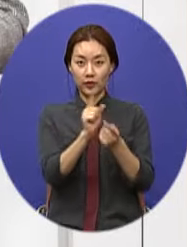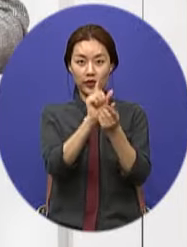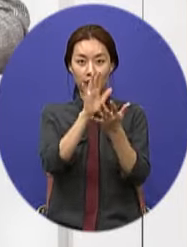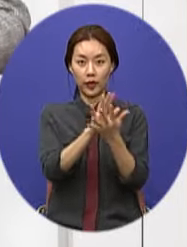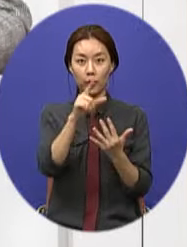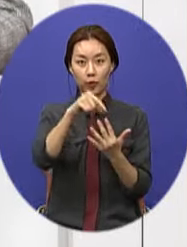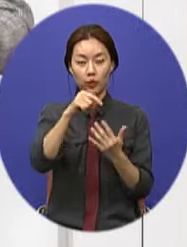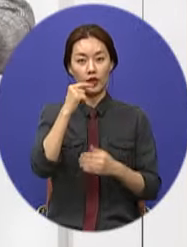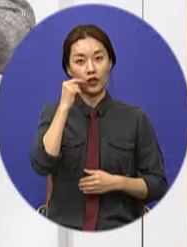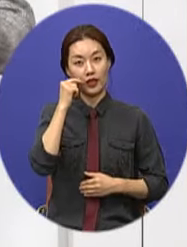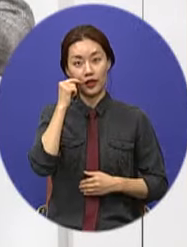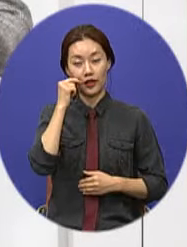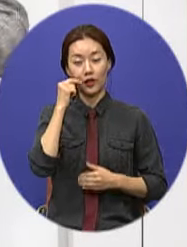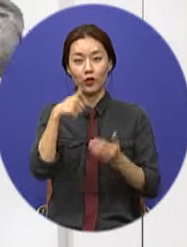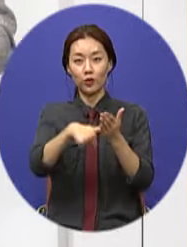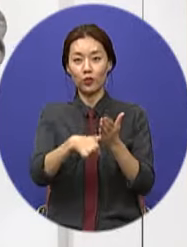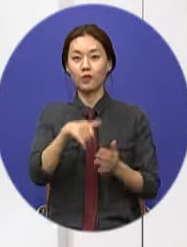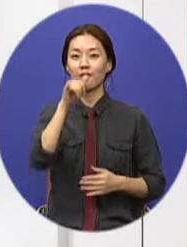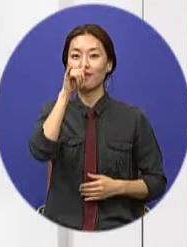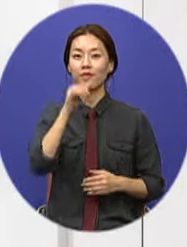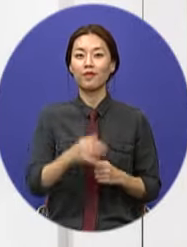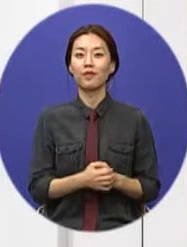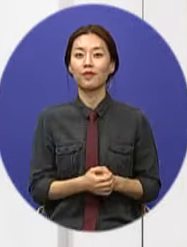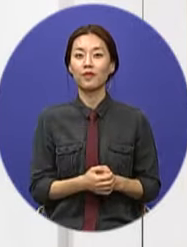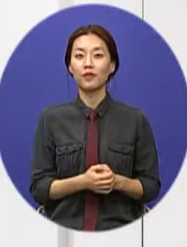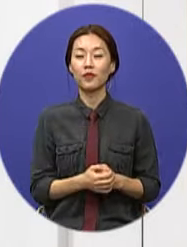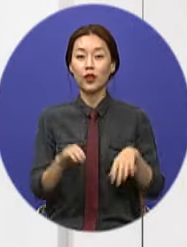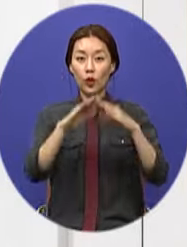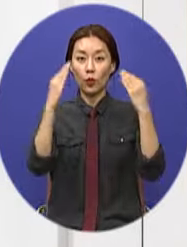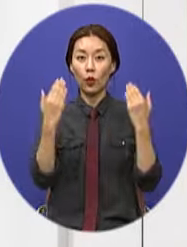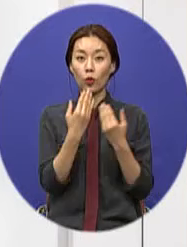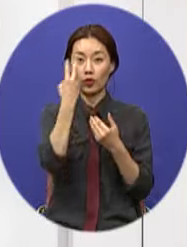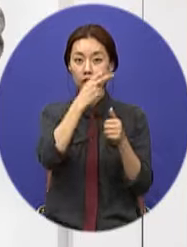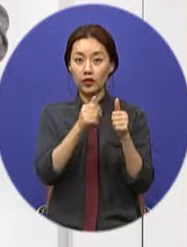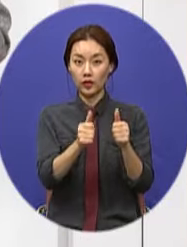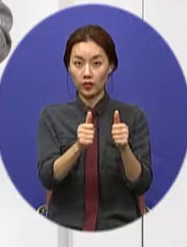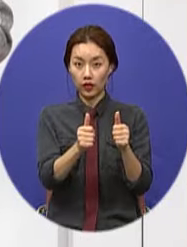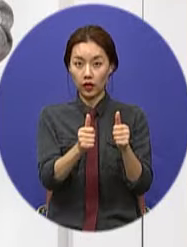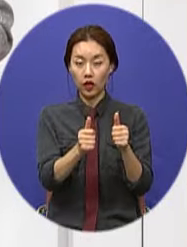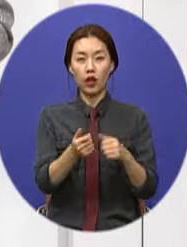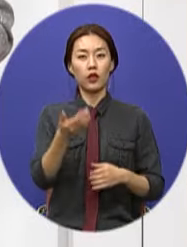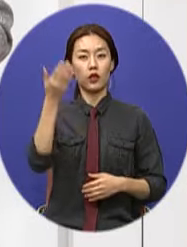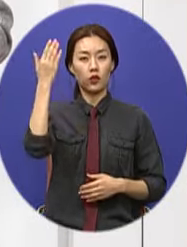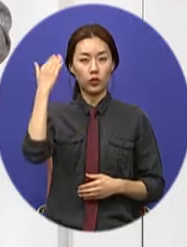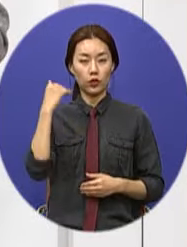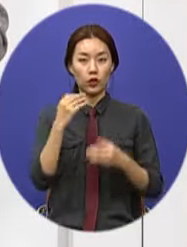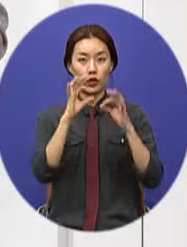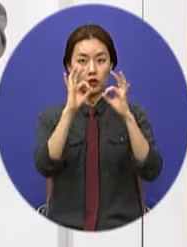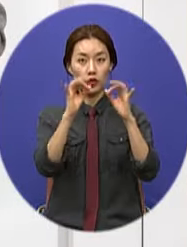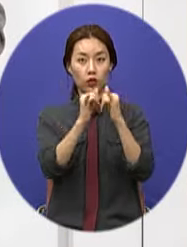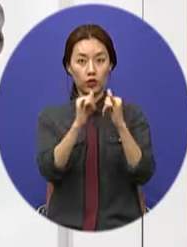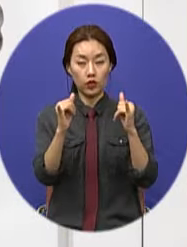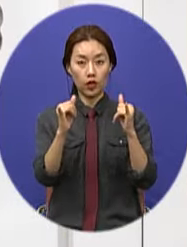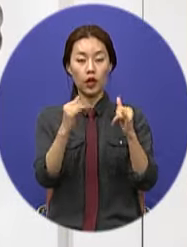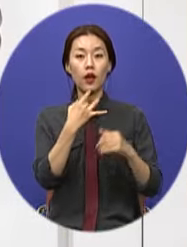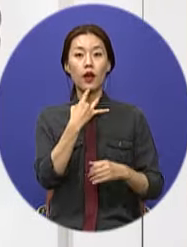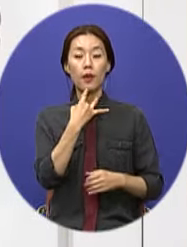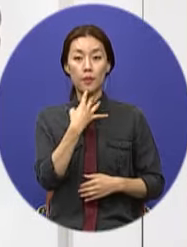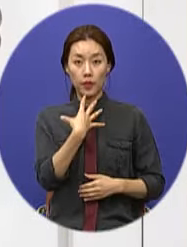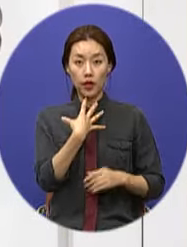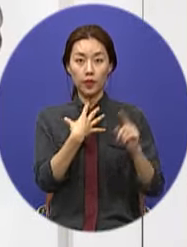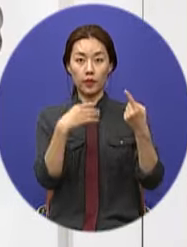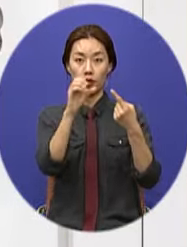인기상 투표가 있어요. 그렇죠. 네. 자, 모든 심사를 예전에는 우리 시청자 심사 투표로